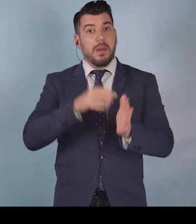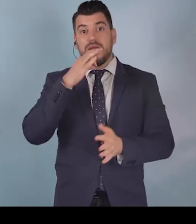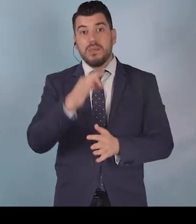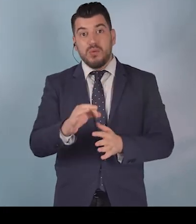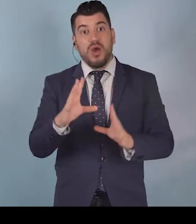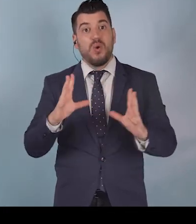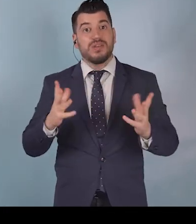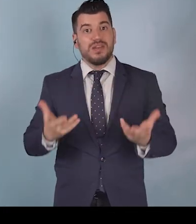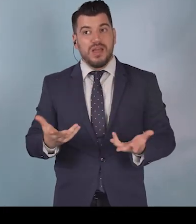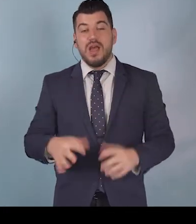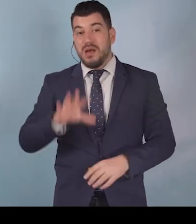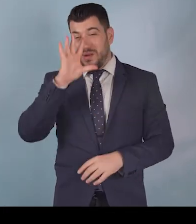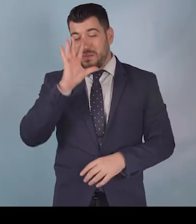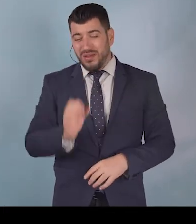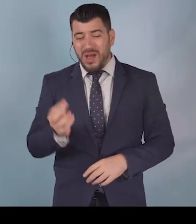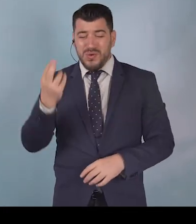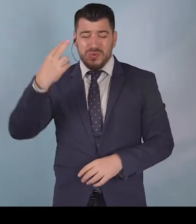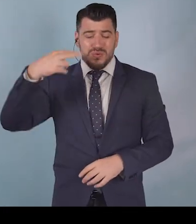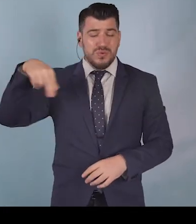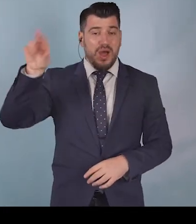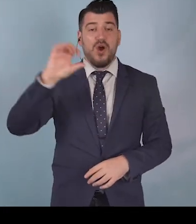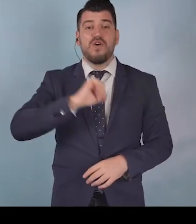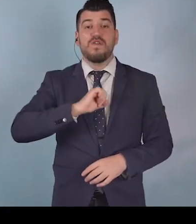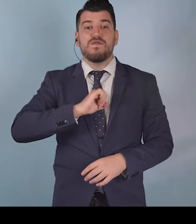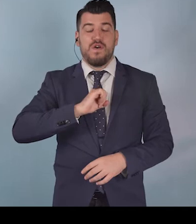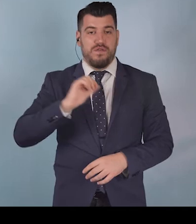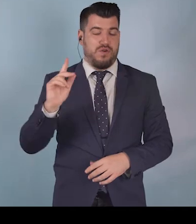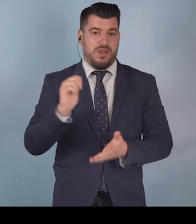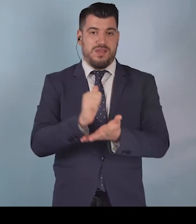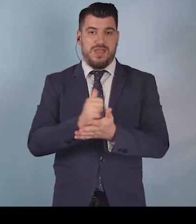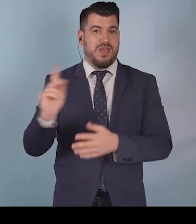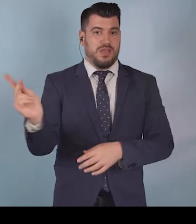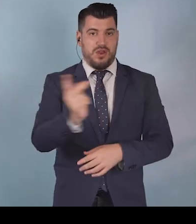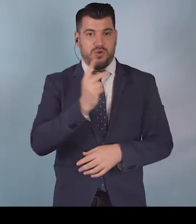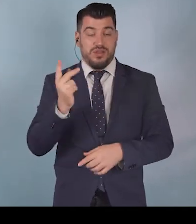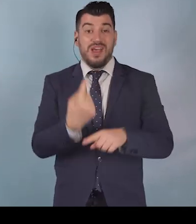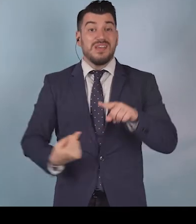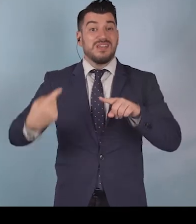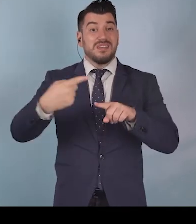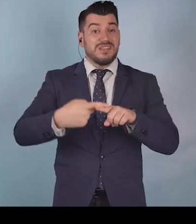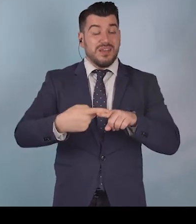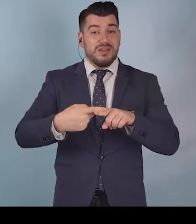τρομακτικά αυξημένη η αίσθηση του φόβου και της ανασφάλειας που έχουμε ως ΛΟΑΤΚΙ κοινότητα και κυρίως